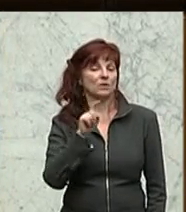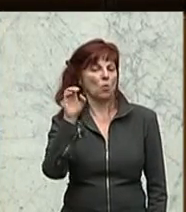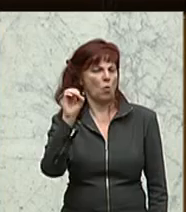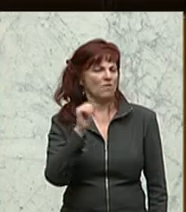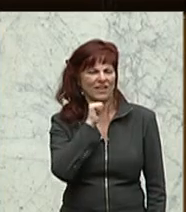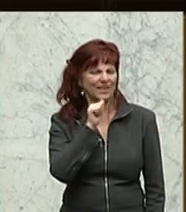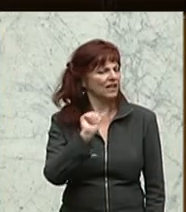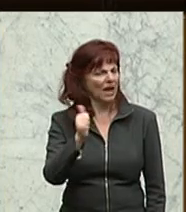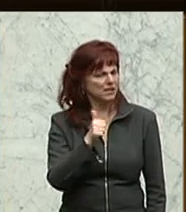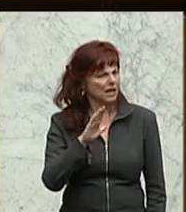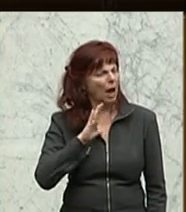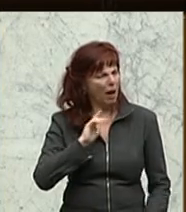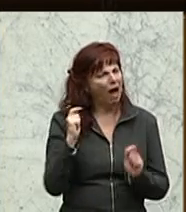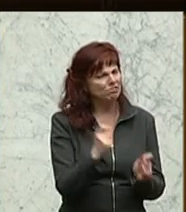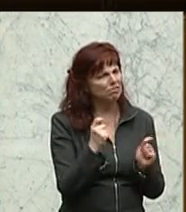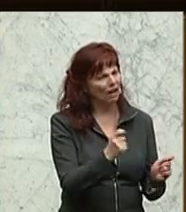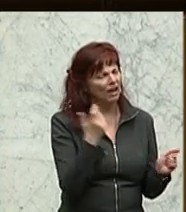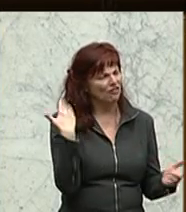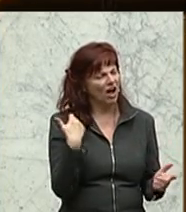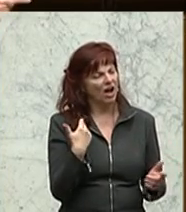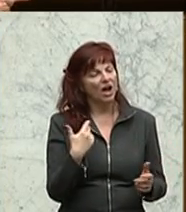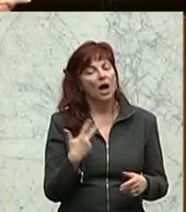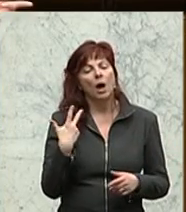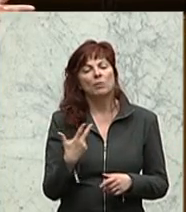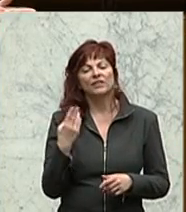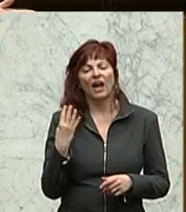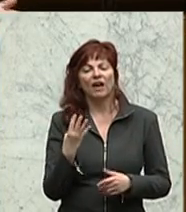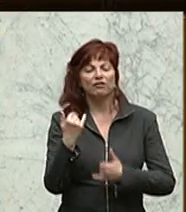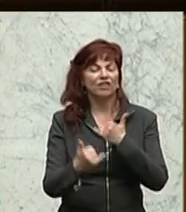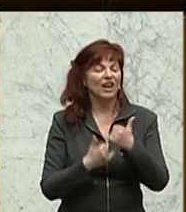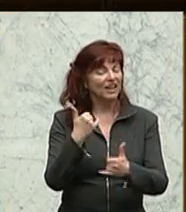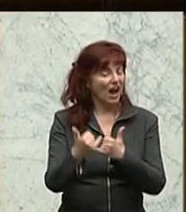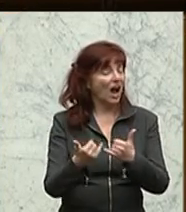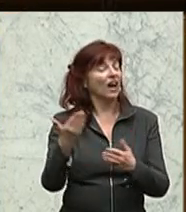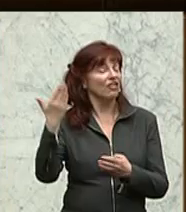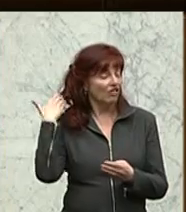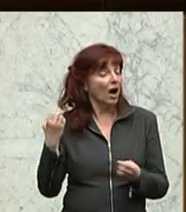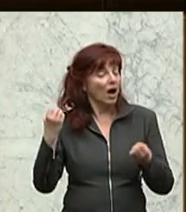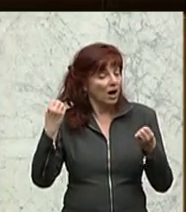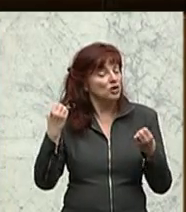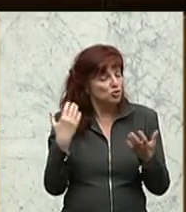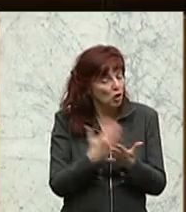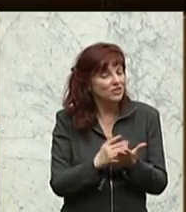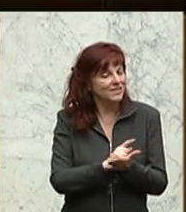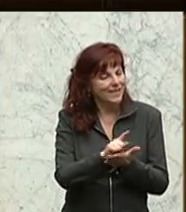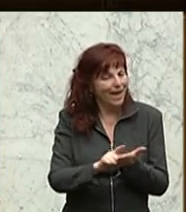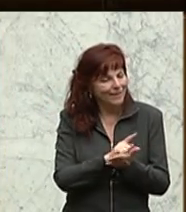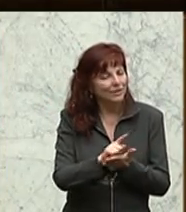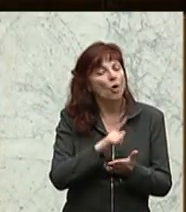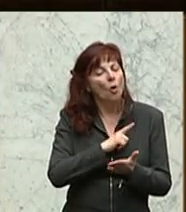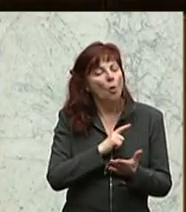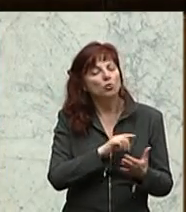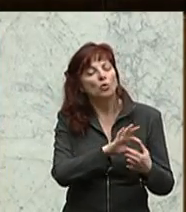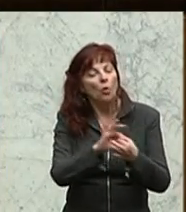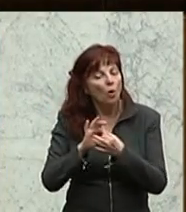Jahre Zeit gehabt und müssen sich heute von ihrem Koalitionspartner anhören lassen, dass sie nichts getan haben. Ja, wo war denn die SPÖ in dieser